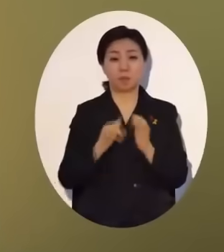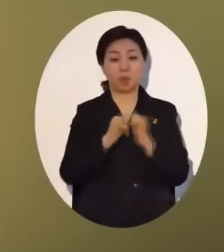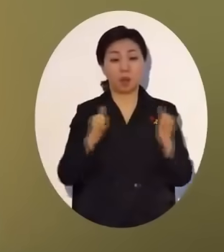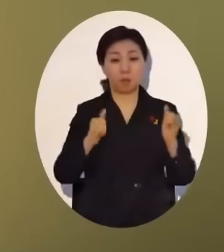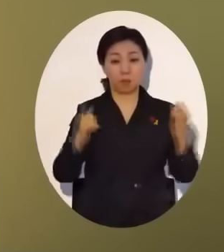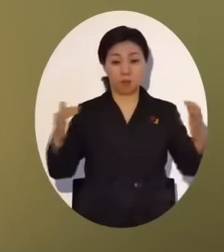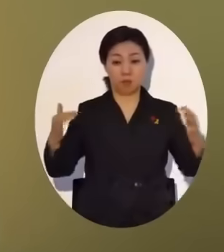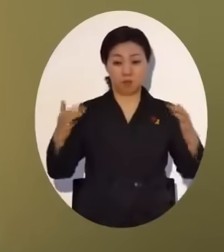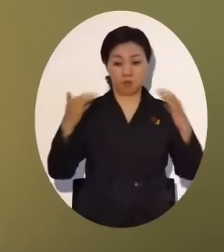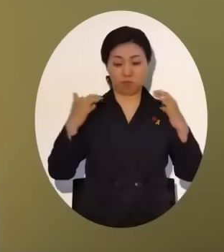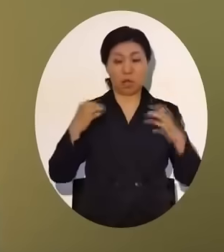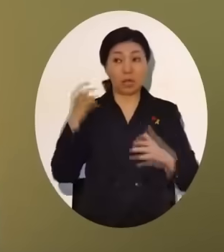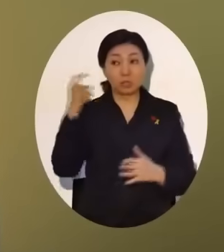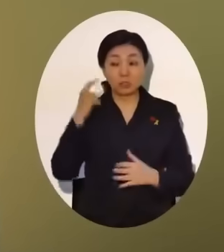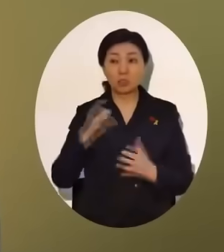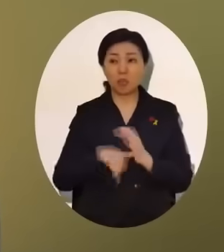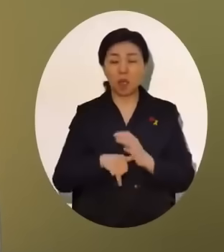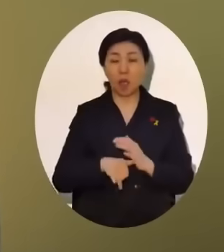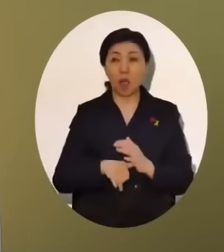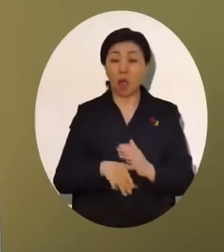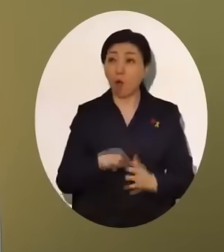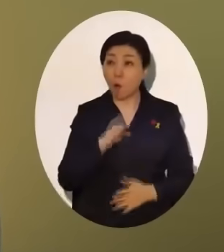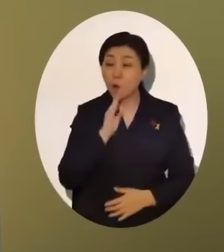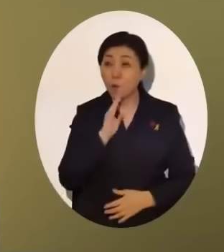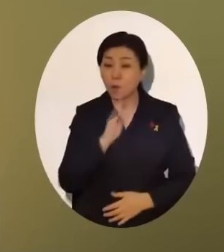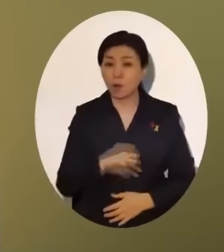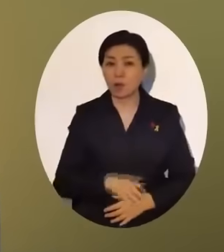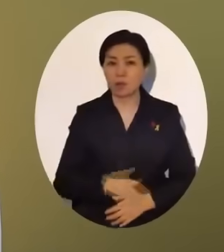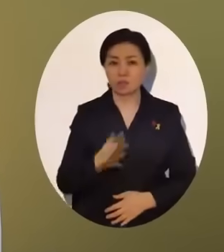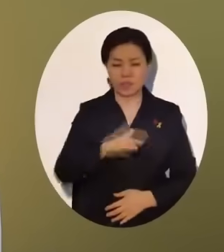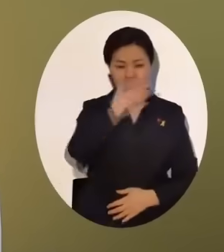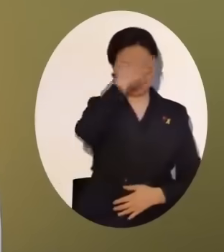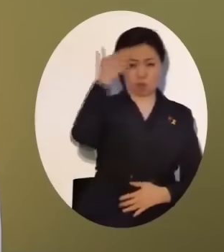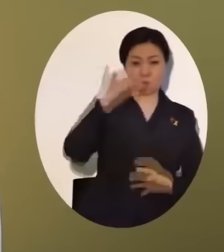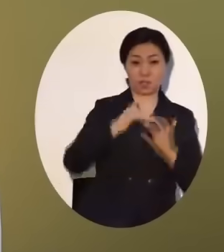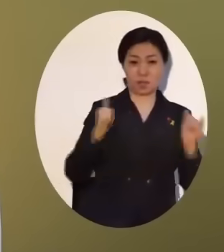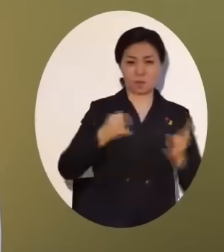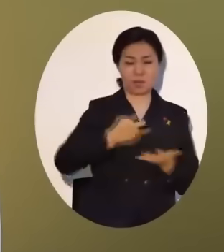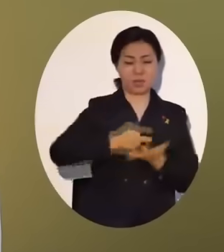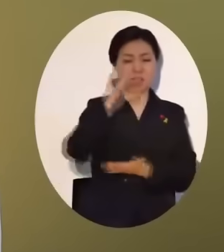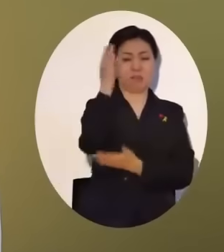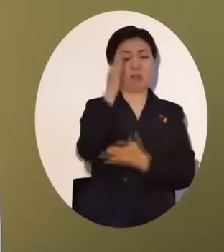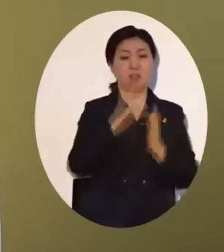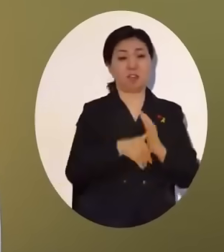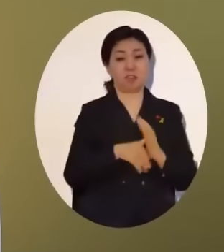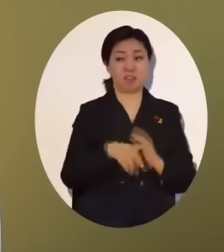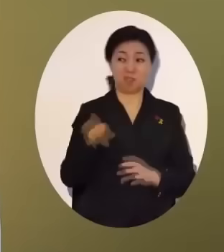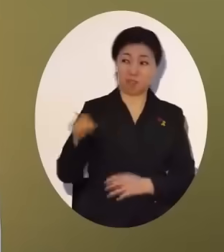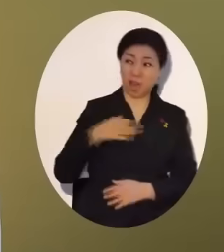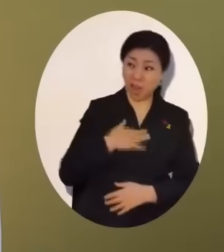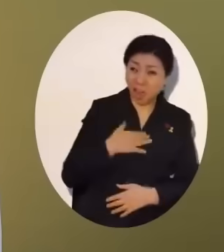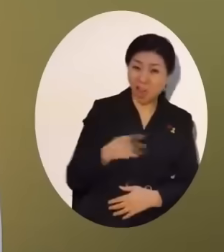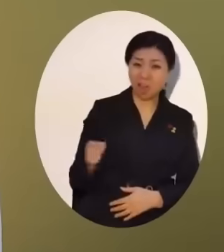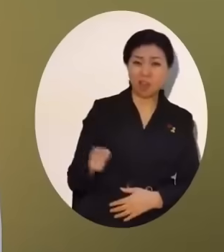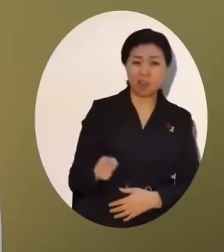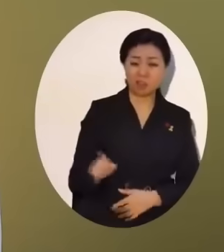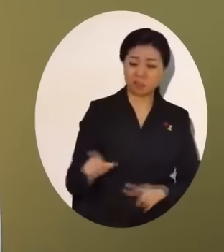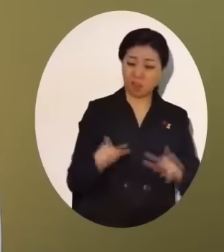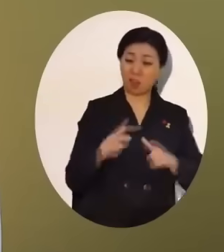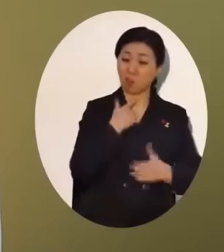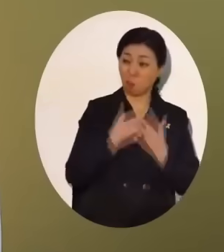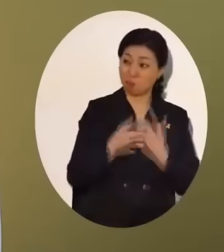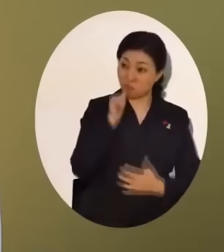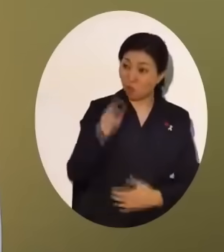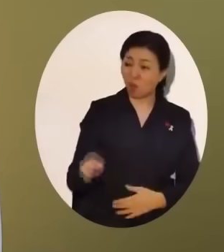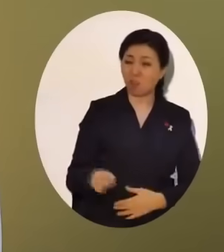더 진짜 같잖아. 근데 새파란 스님이 이런 얘기하면 저 스님이 뭐 아나 지가 살아봤나? 뭐